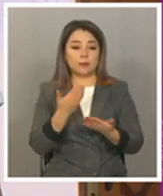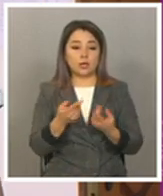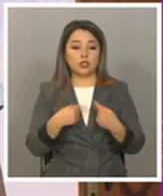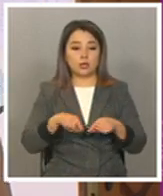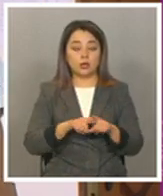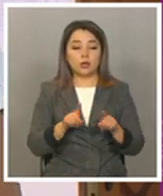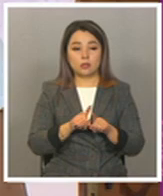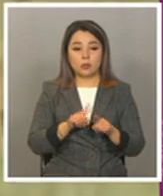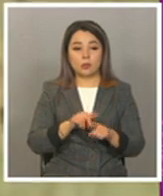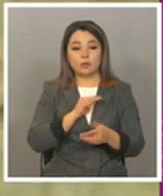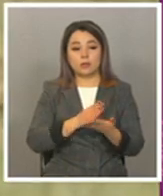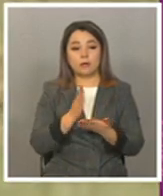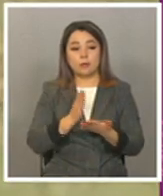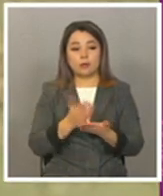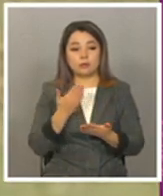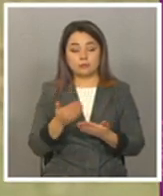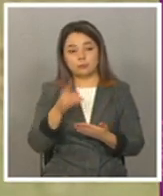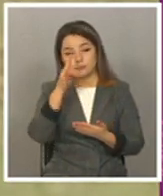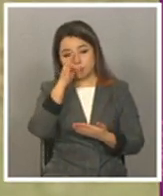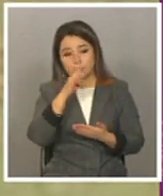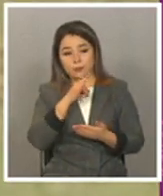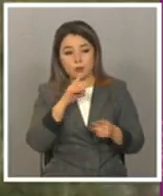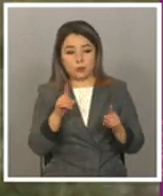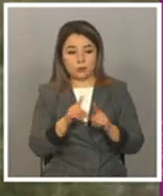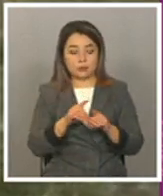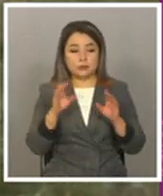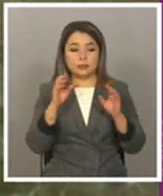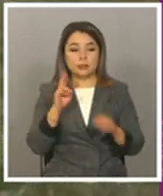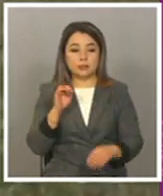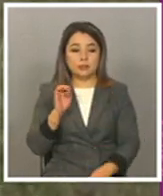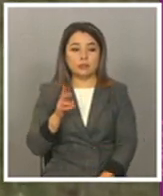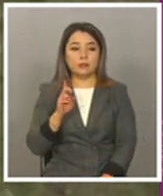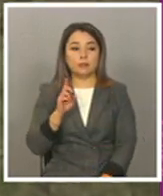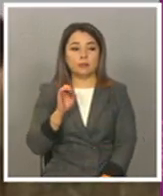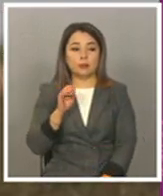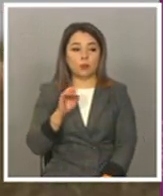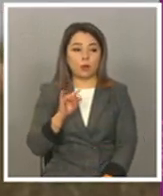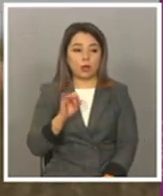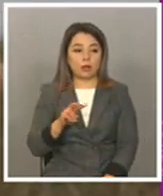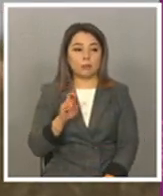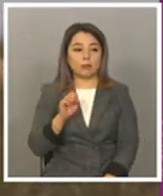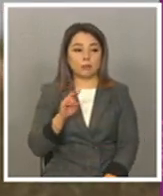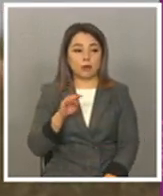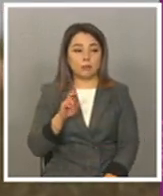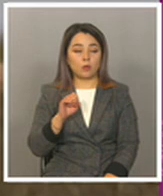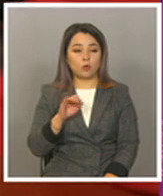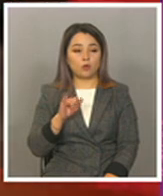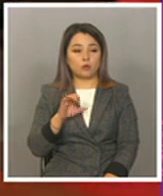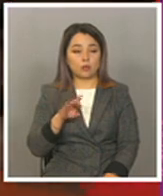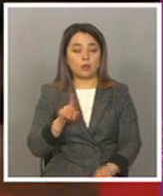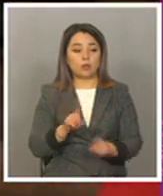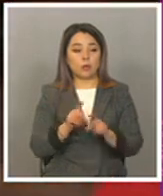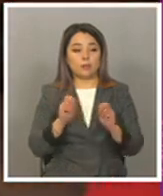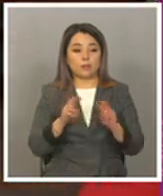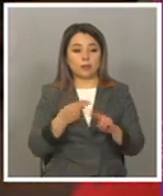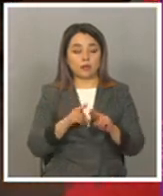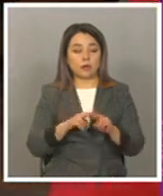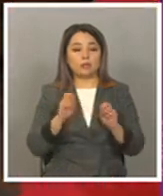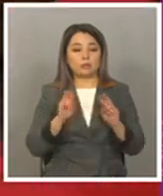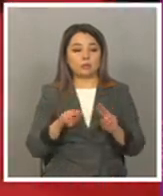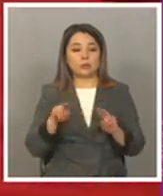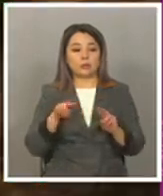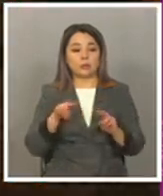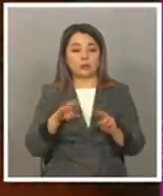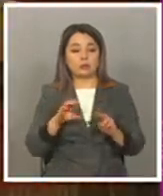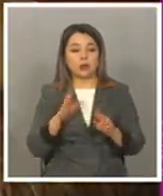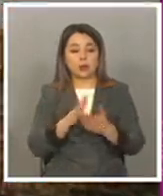қазір қызмет етіп жатыр. Қазақстандағы киіктер Орал, Бетпақтала, Үстіртте мекен етеді. Олар арнайы GPS құрылғысымен